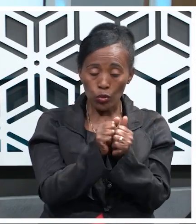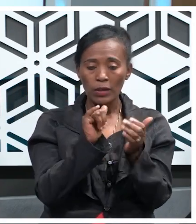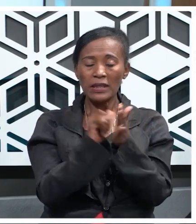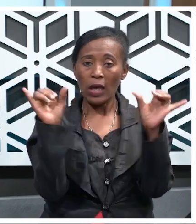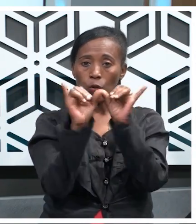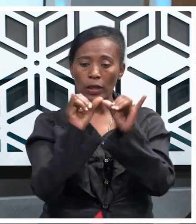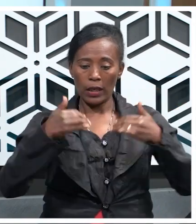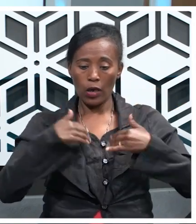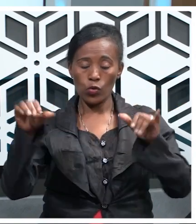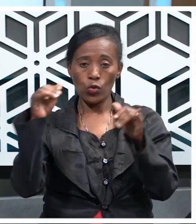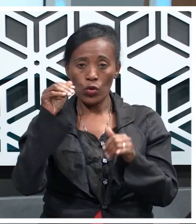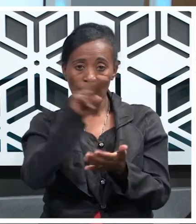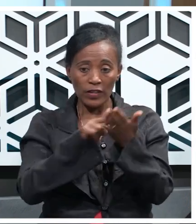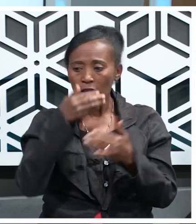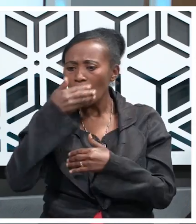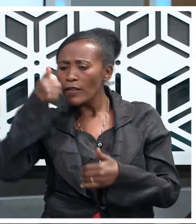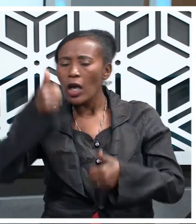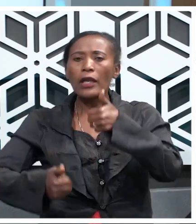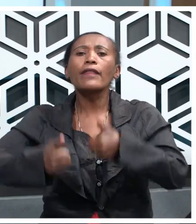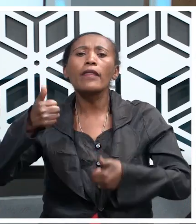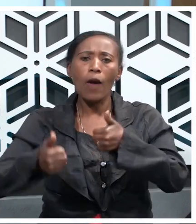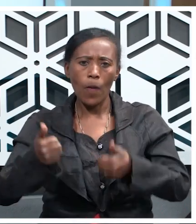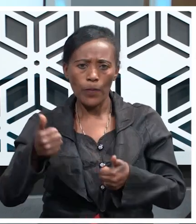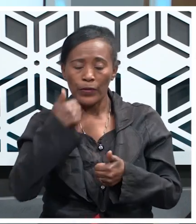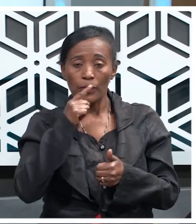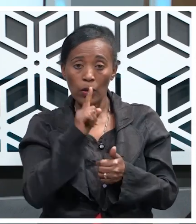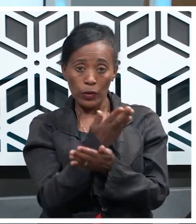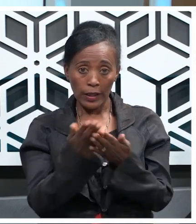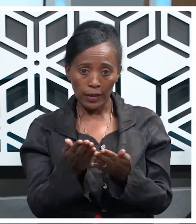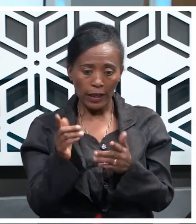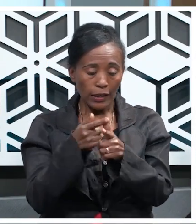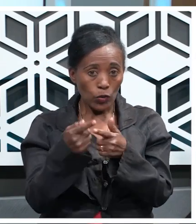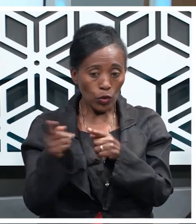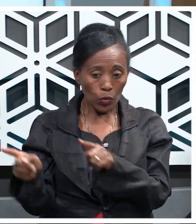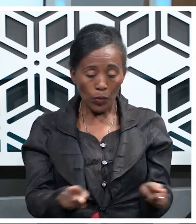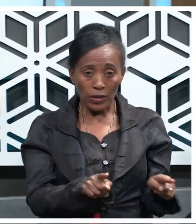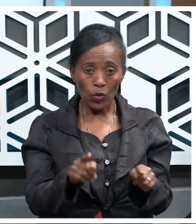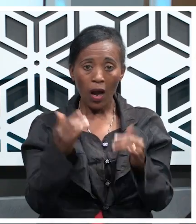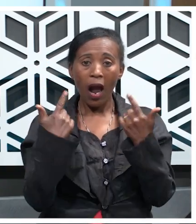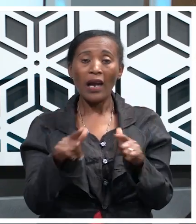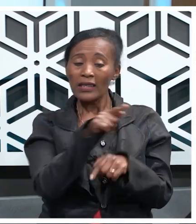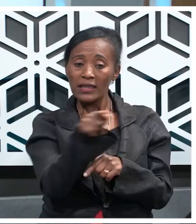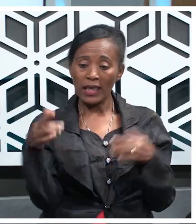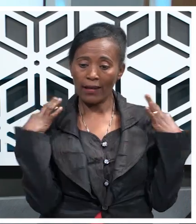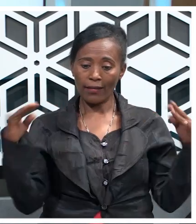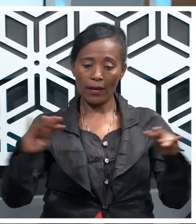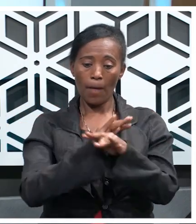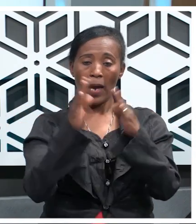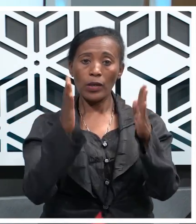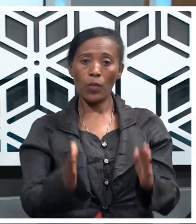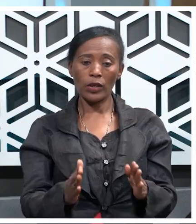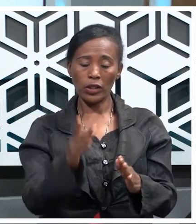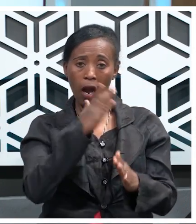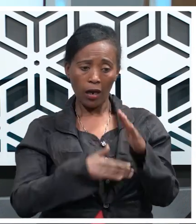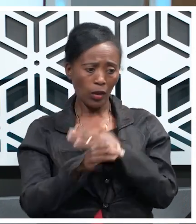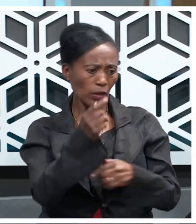ከዩኒቨርሲቲዎችም በዛው ልክ ካሉ ዩኒቨርሲቲዎች የተሻለ የትኛው ነው የሚለውን እንዲሁም ደግሞ በዚሁ አጋጣሚ እዛ ያሉ የጤና